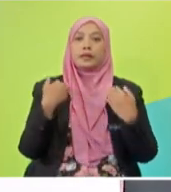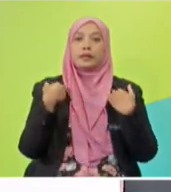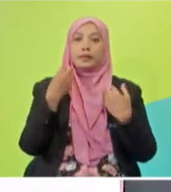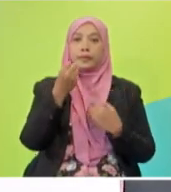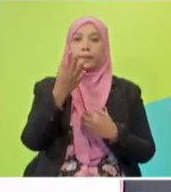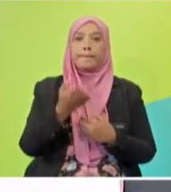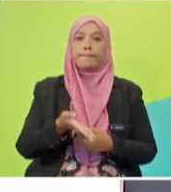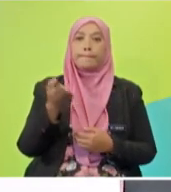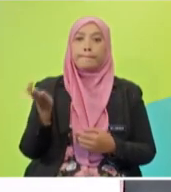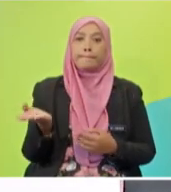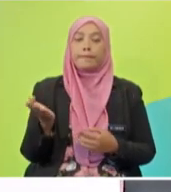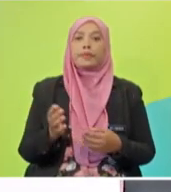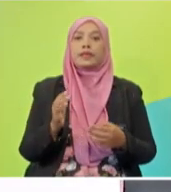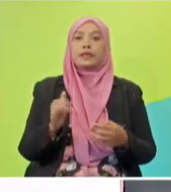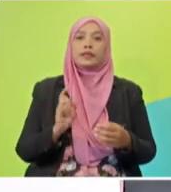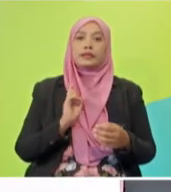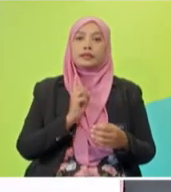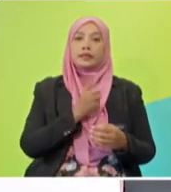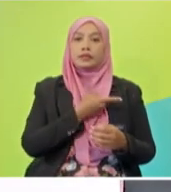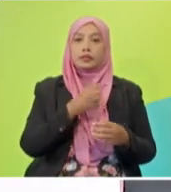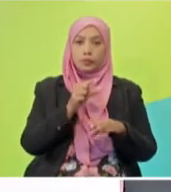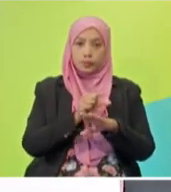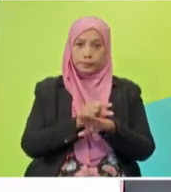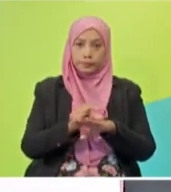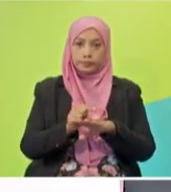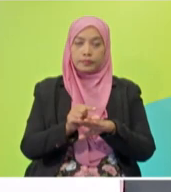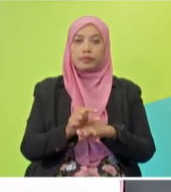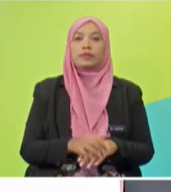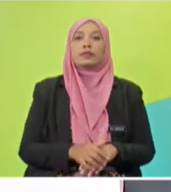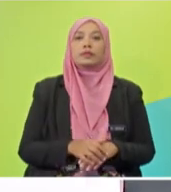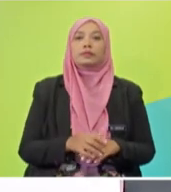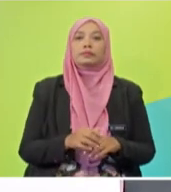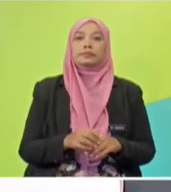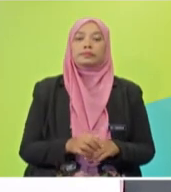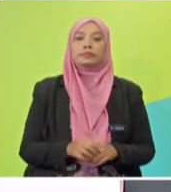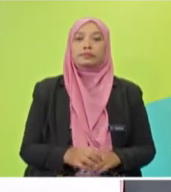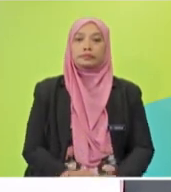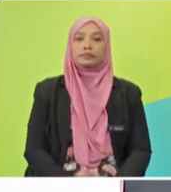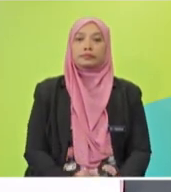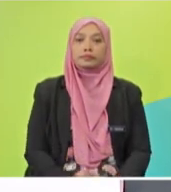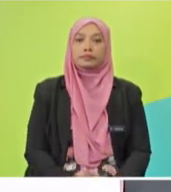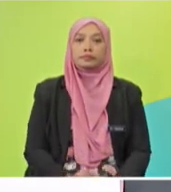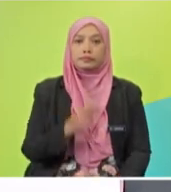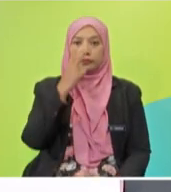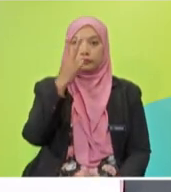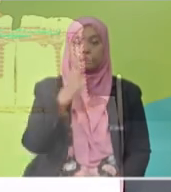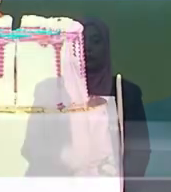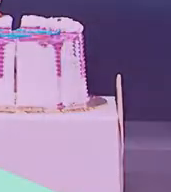yang kita akan gunakan untuk pembelajaran kita hari ini, kan? Tetapi sebelum itu, jom kita tengok profil guru.